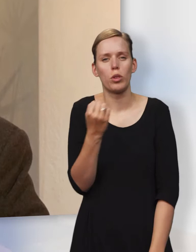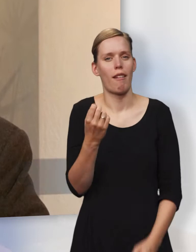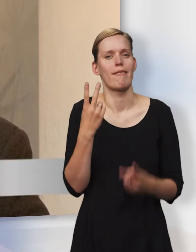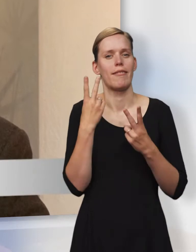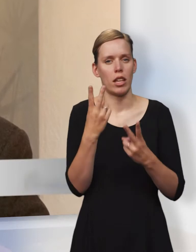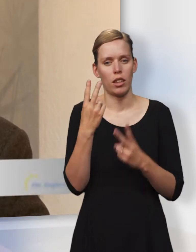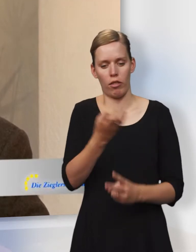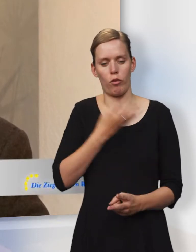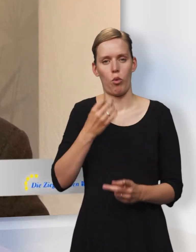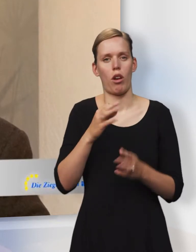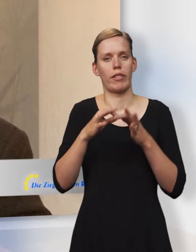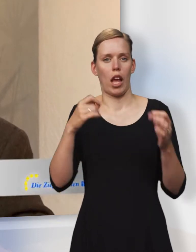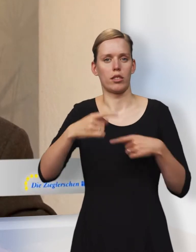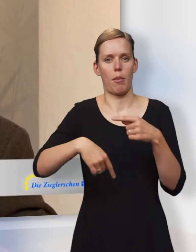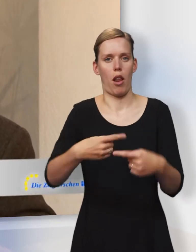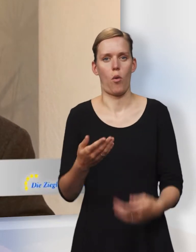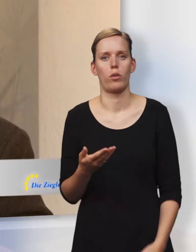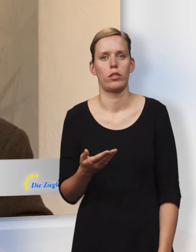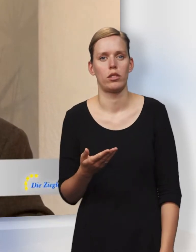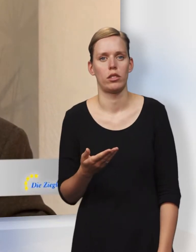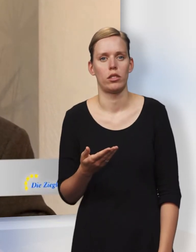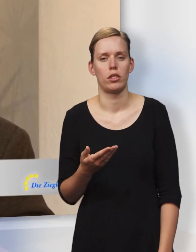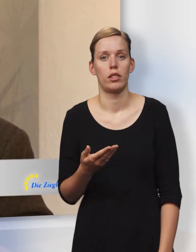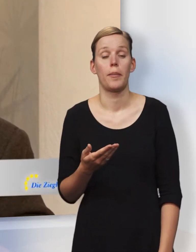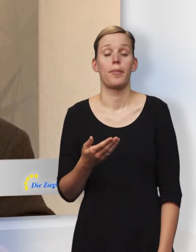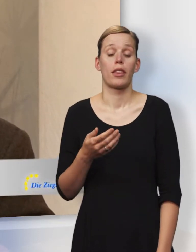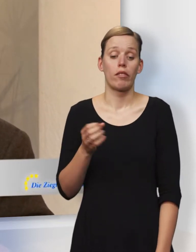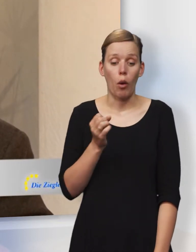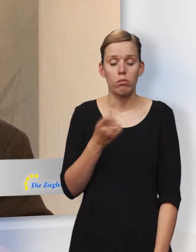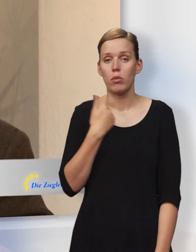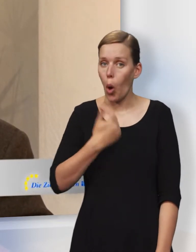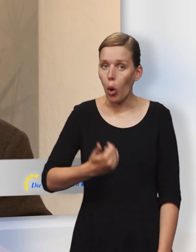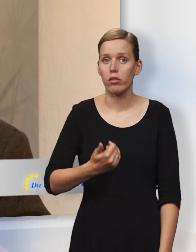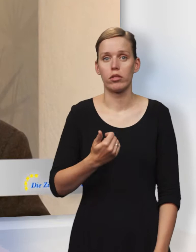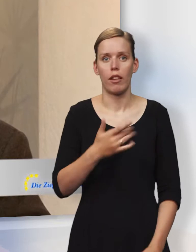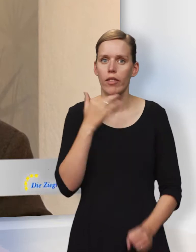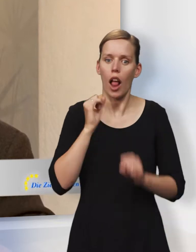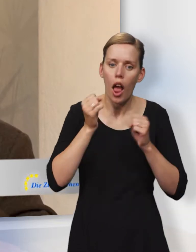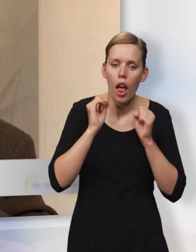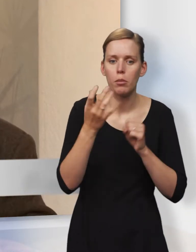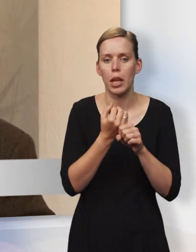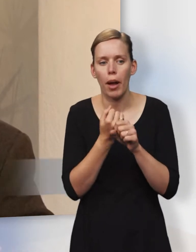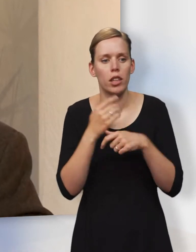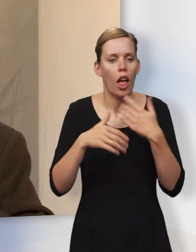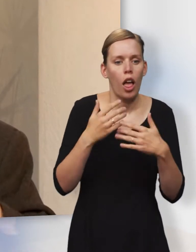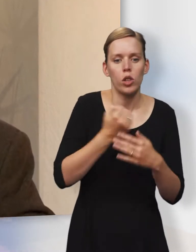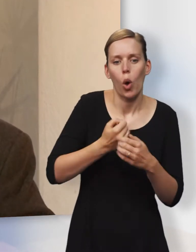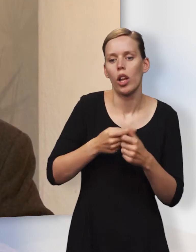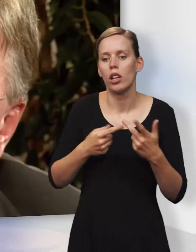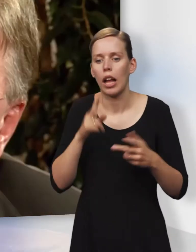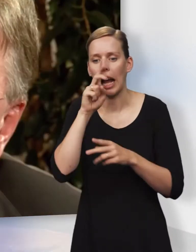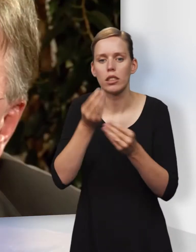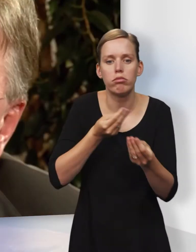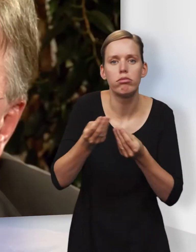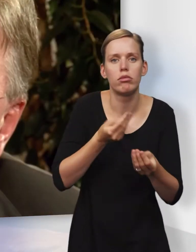unserem Tagesablauf. Also weil wir ja sehr stark eingebunden sind in den Ablauf, auch mit vielen